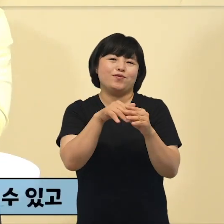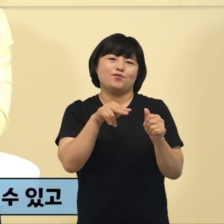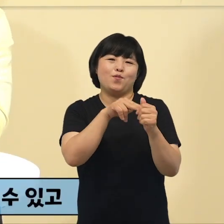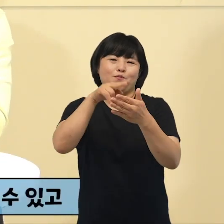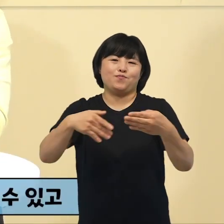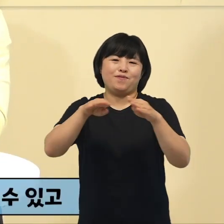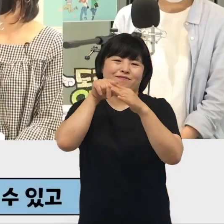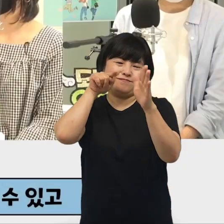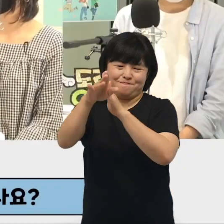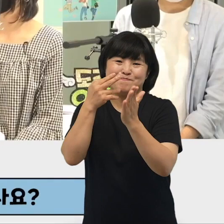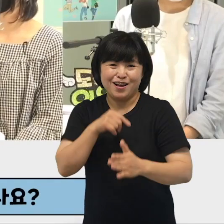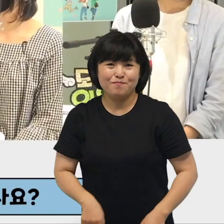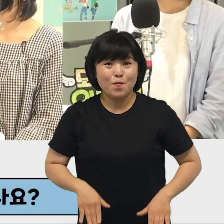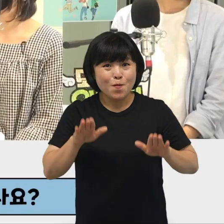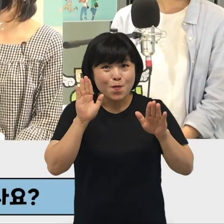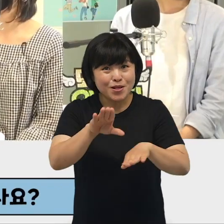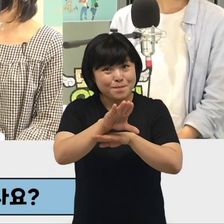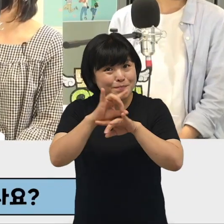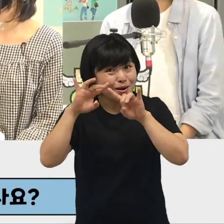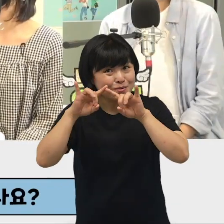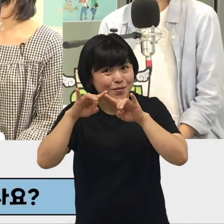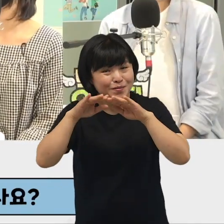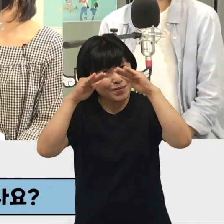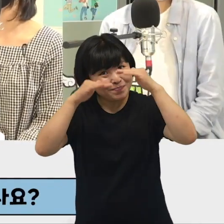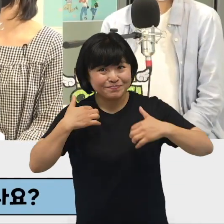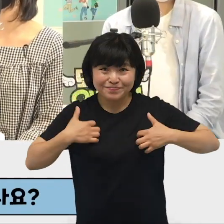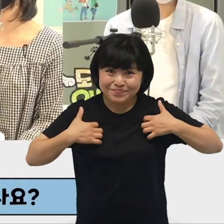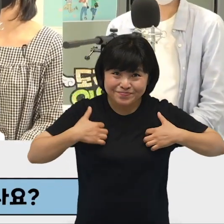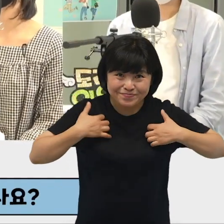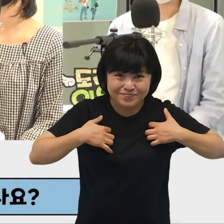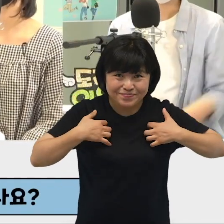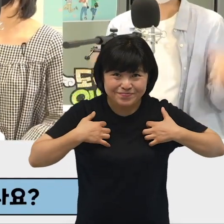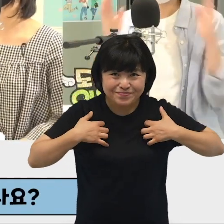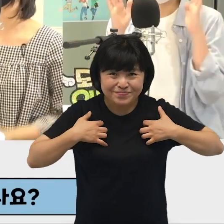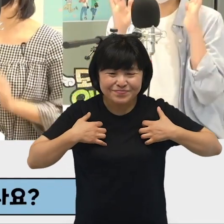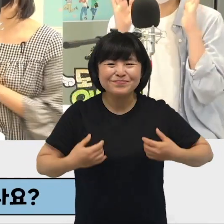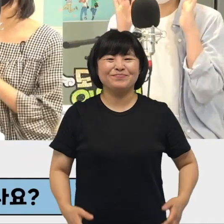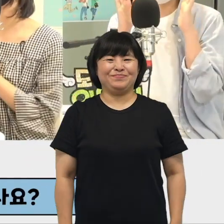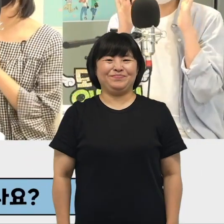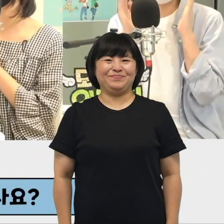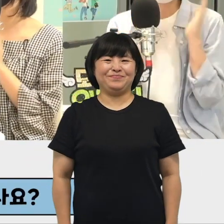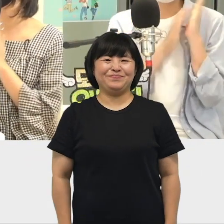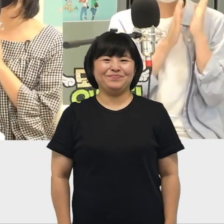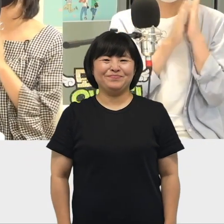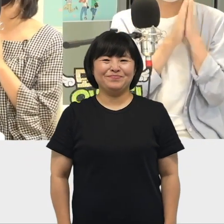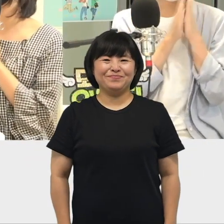도봉문화정보도서관에서 만나실 수 있고 오늘 팟캐스트 듣기 즐거우셨나요? 네.